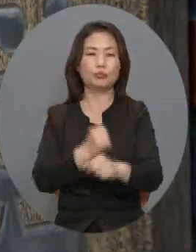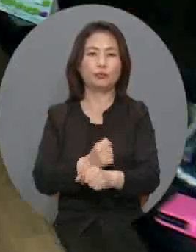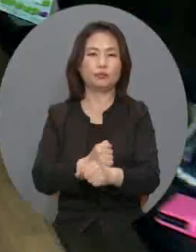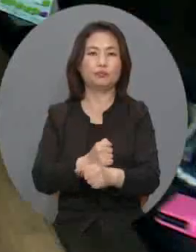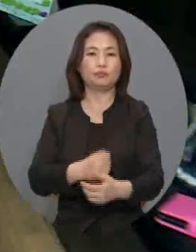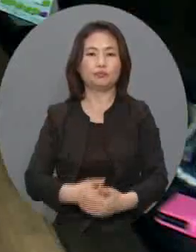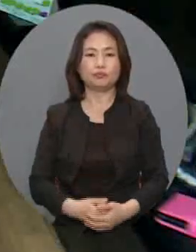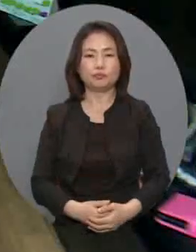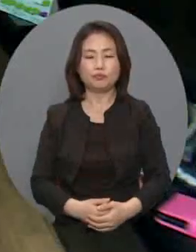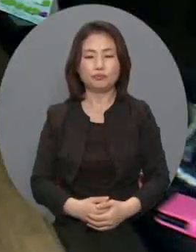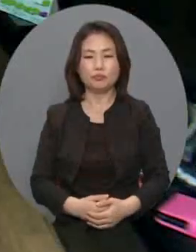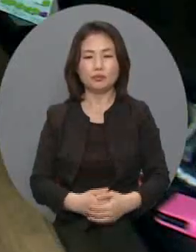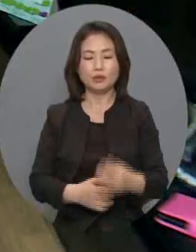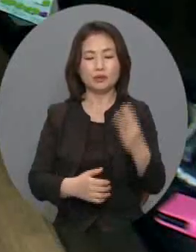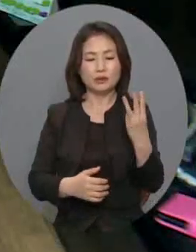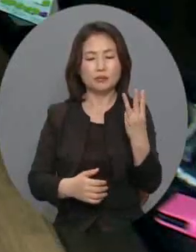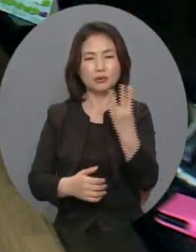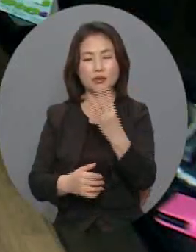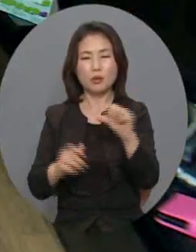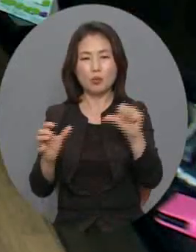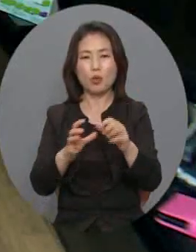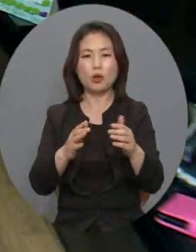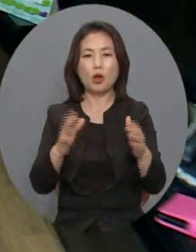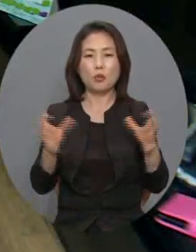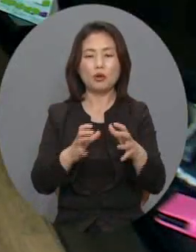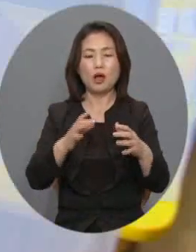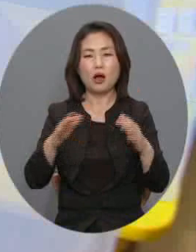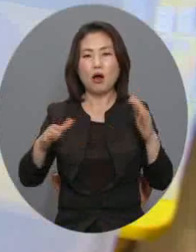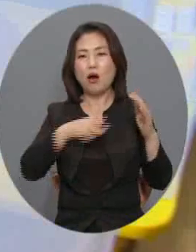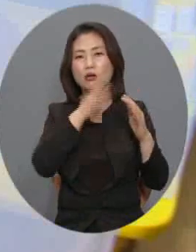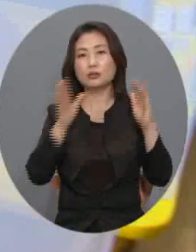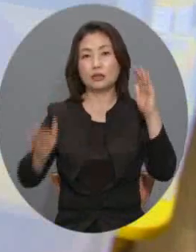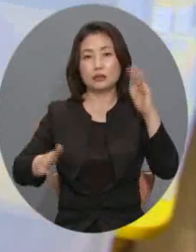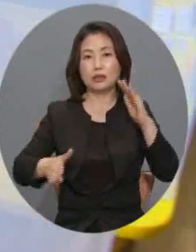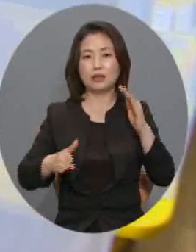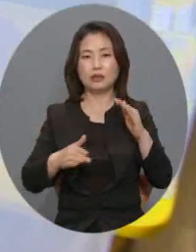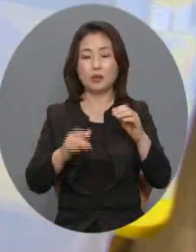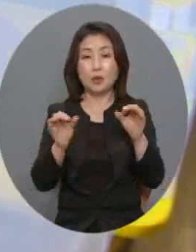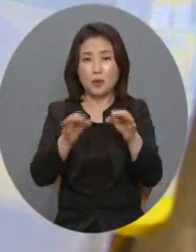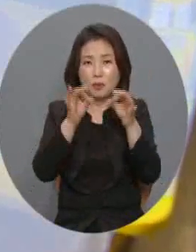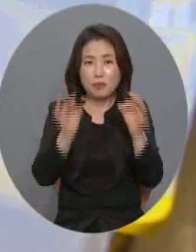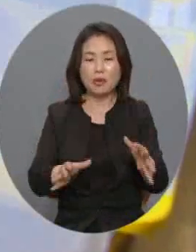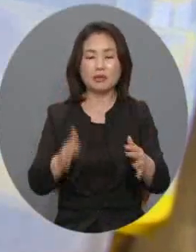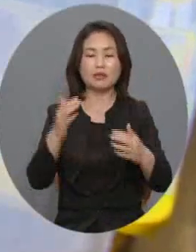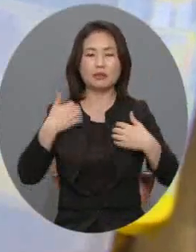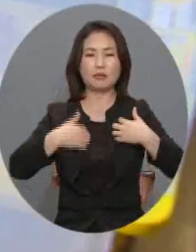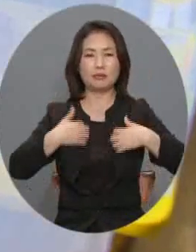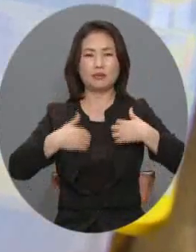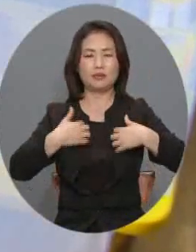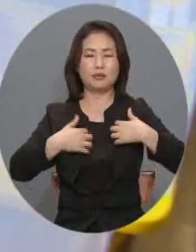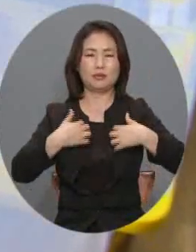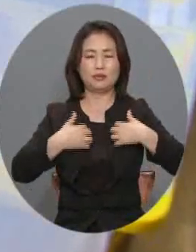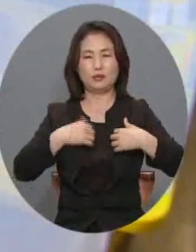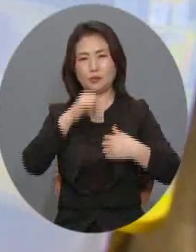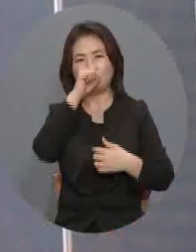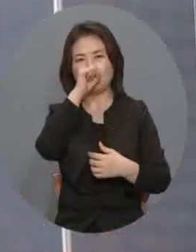상황입니다. 3355 모여 앉은 어르신 학생들. 간만에 재개된 수업이 그저